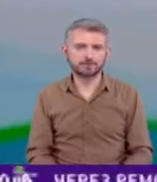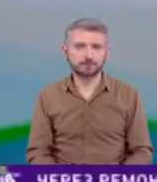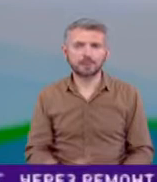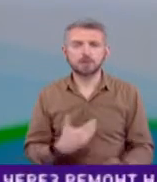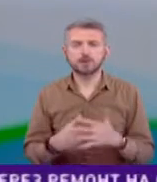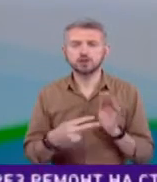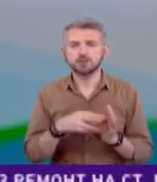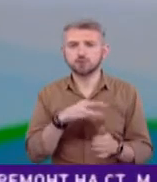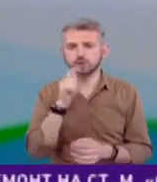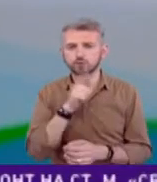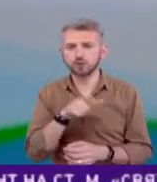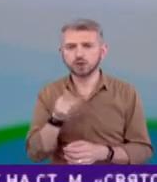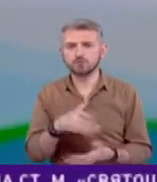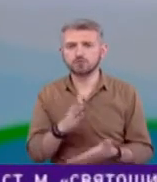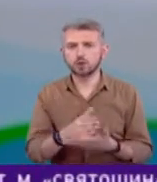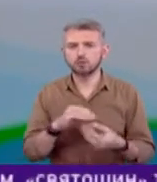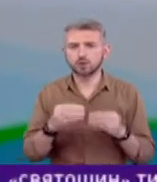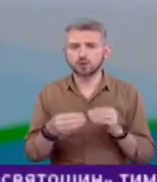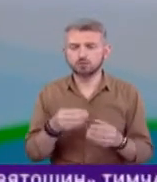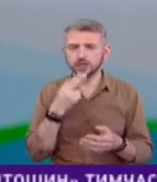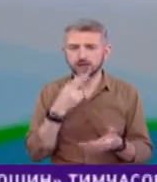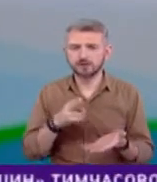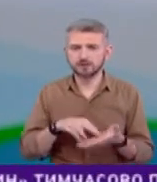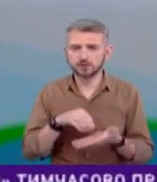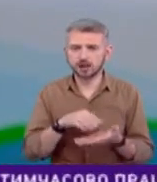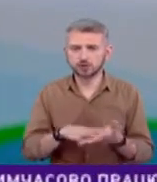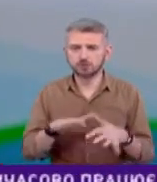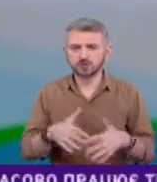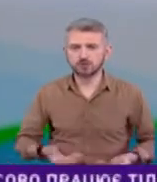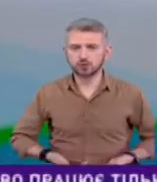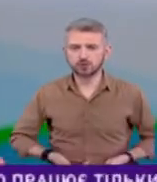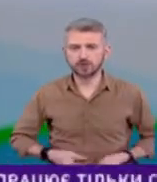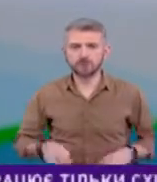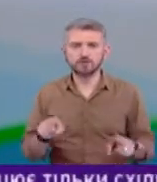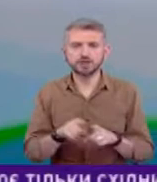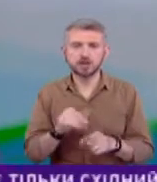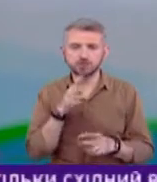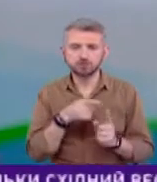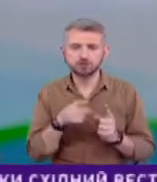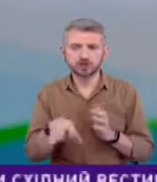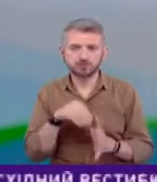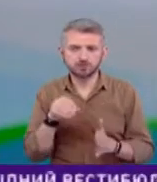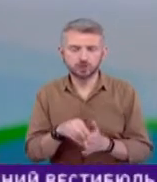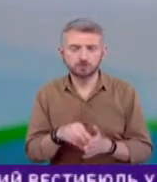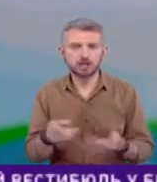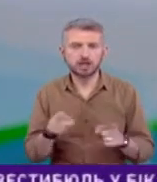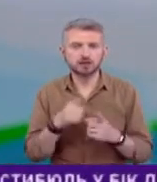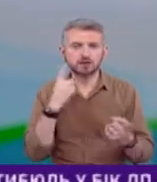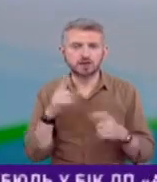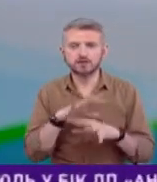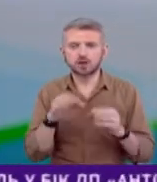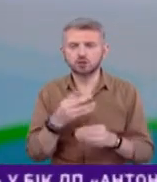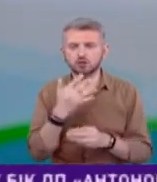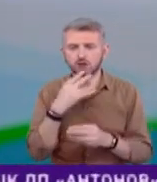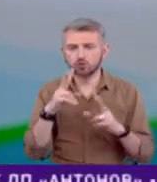Майже 7 мільйонів українців мають проблеми з реєстрацією місця проживання, а відтак і під час виборів. Такі дані